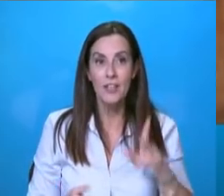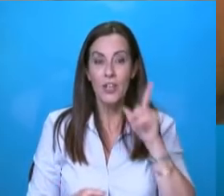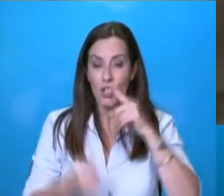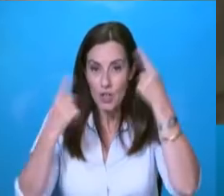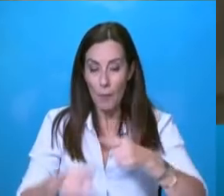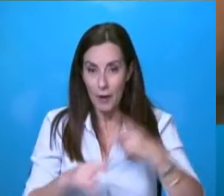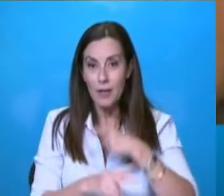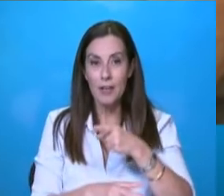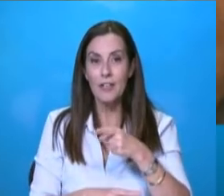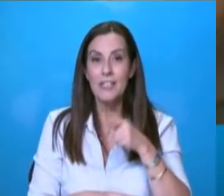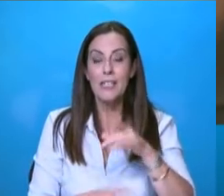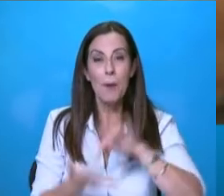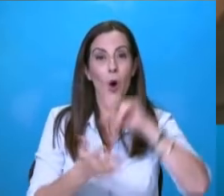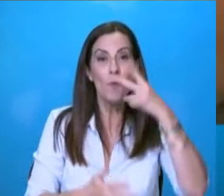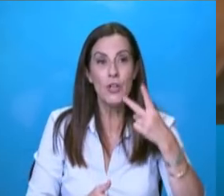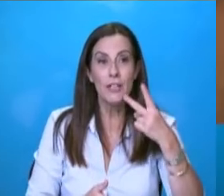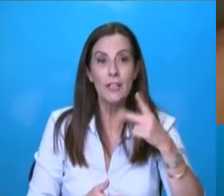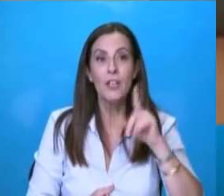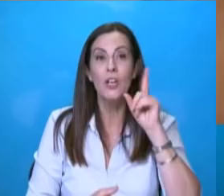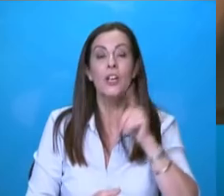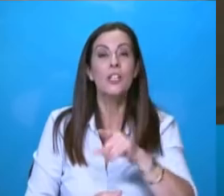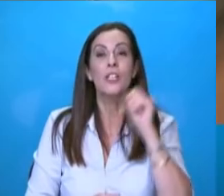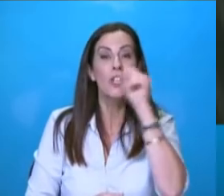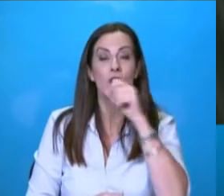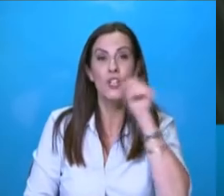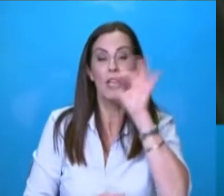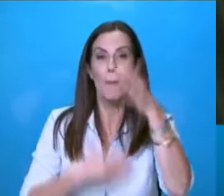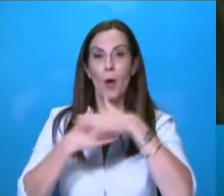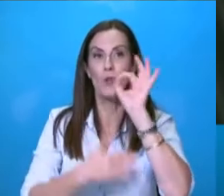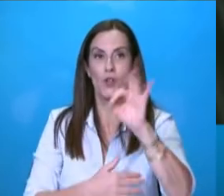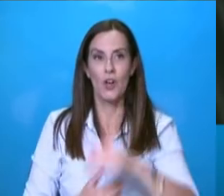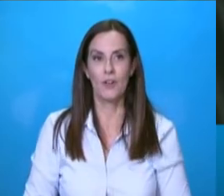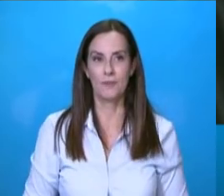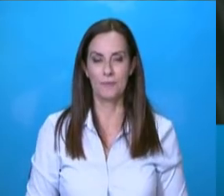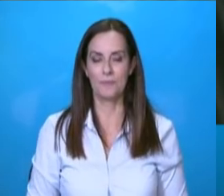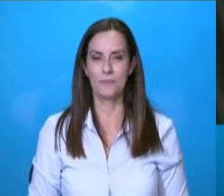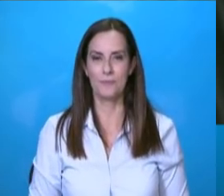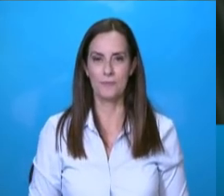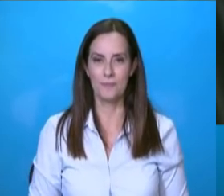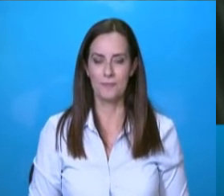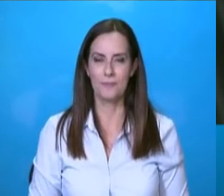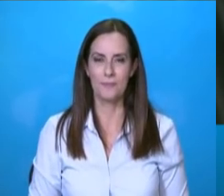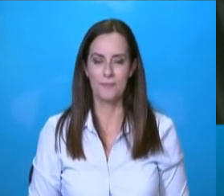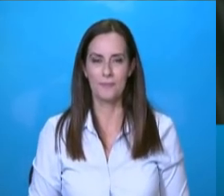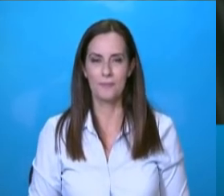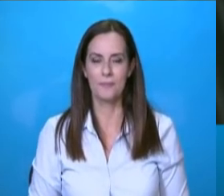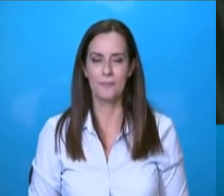חולין, זה הוא מקום שני, וזה השיר ששרתי לאילי בחופה. תראי מה זה. תראי מה זה.